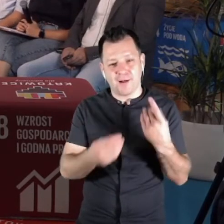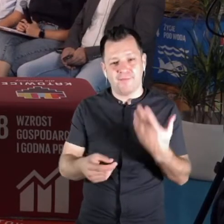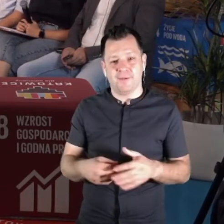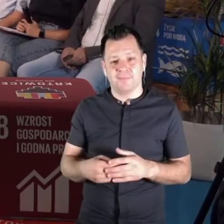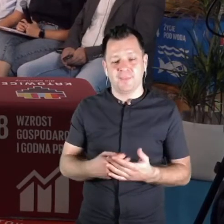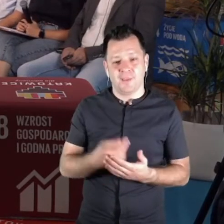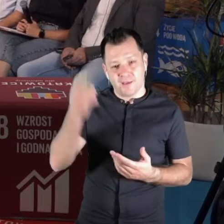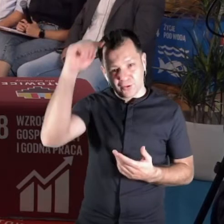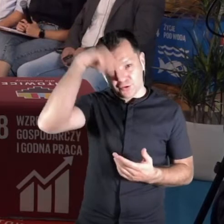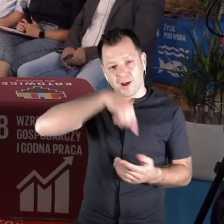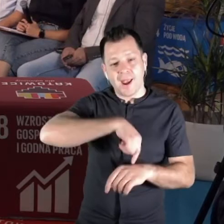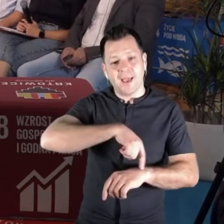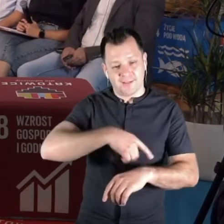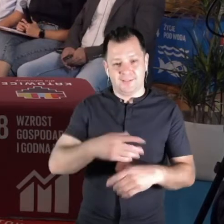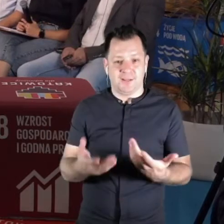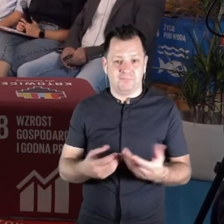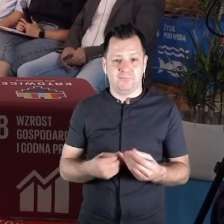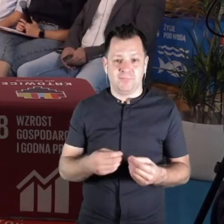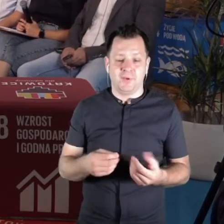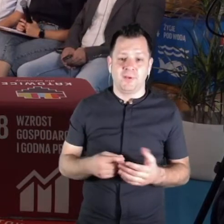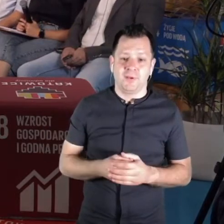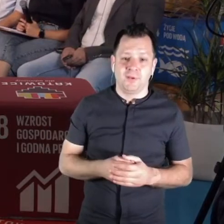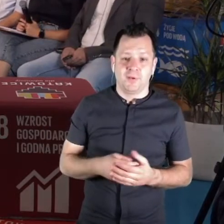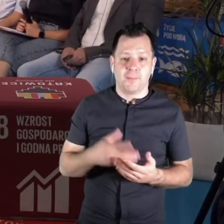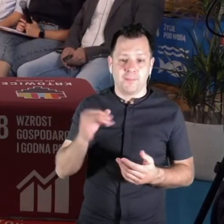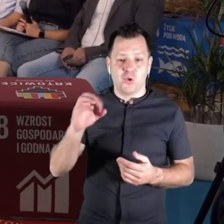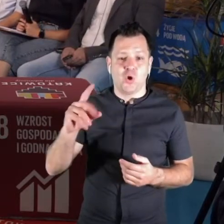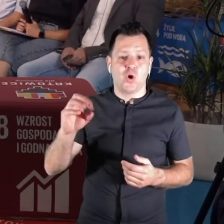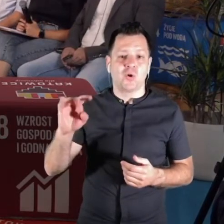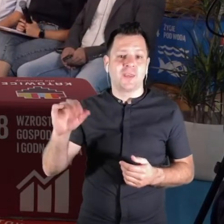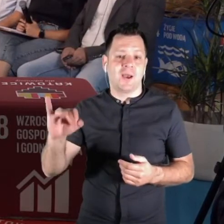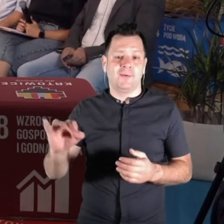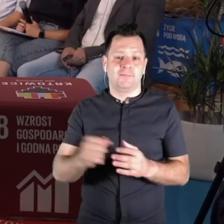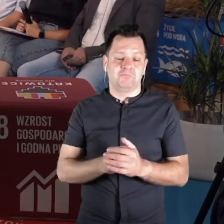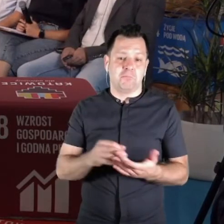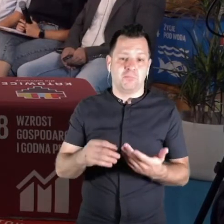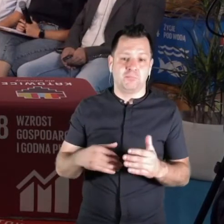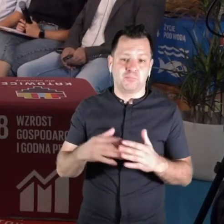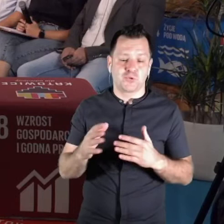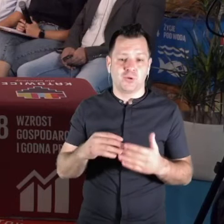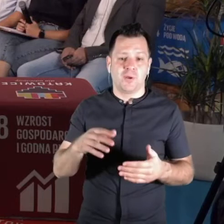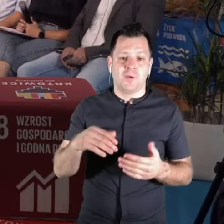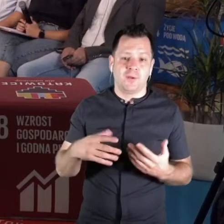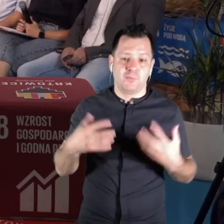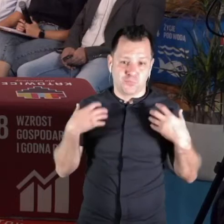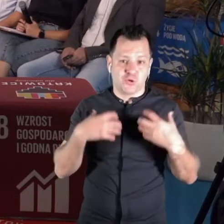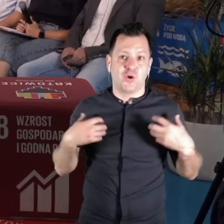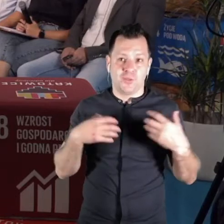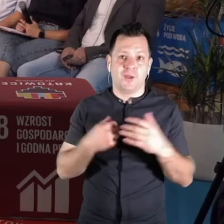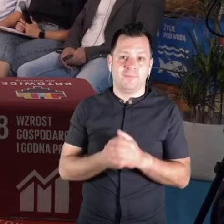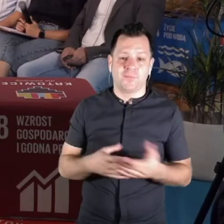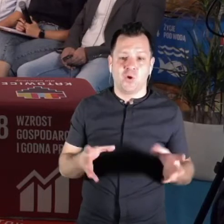czy przyrody. No i chętnie się dzielą swoimi, że tak powiem, uprawami tutaj z